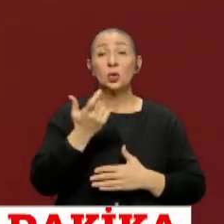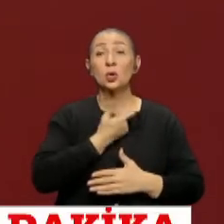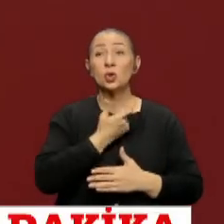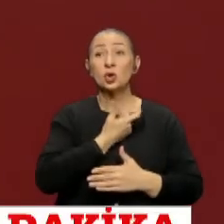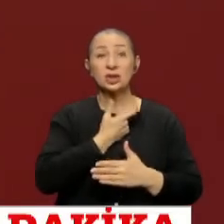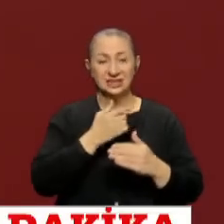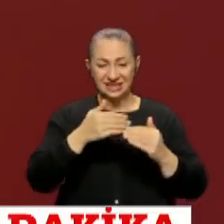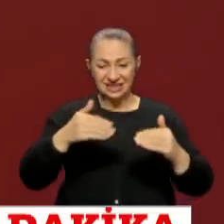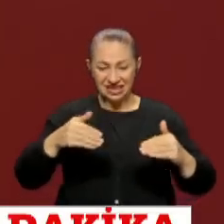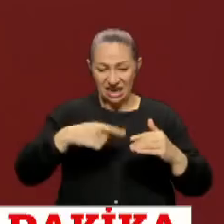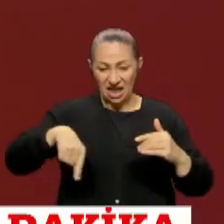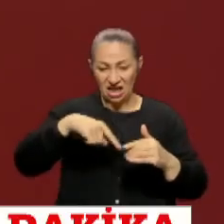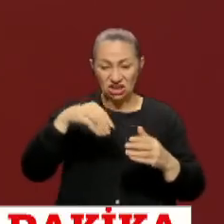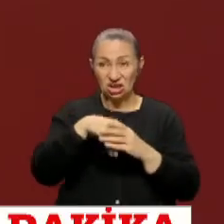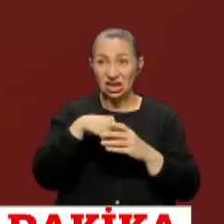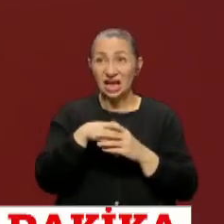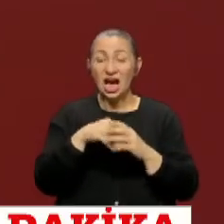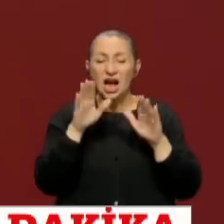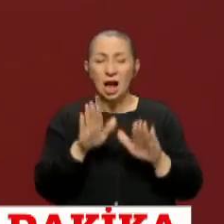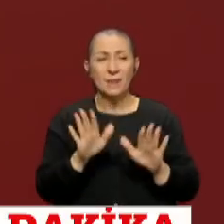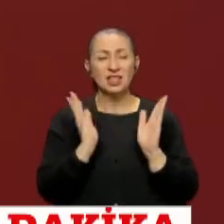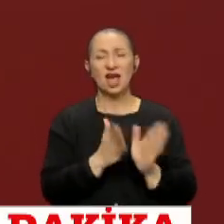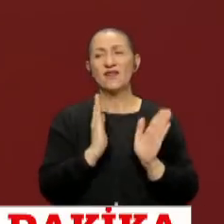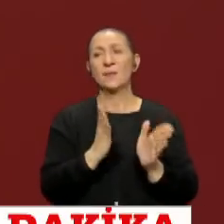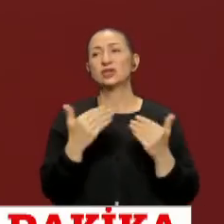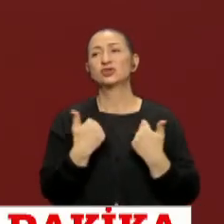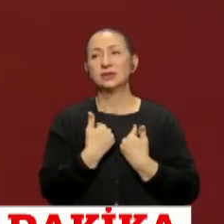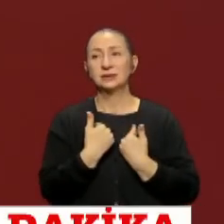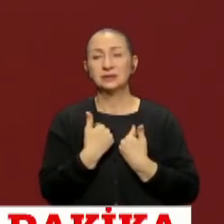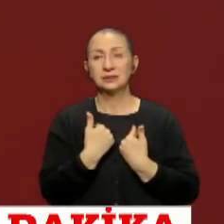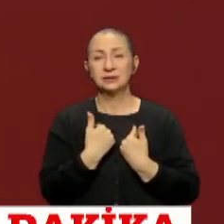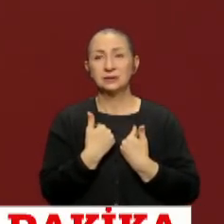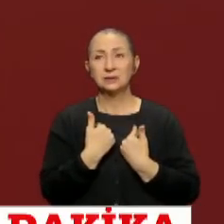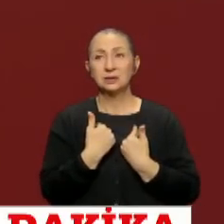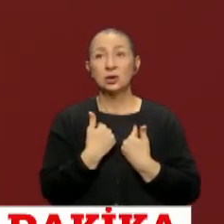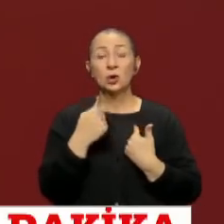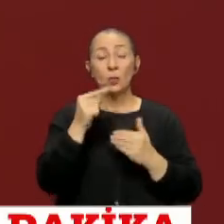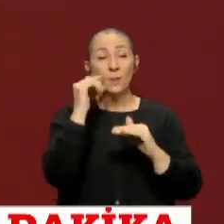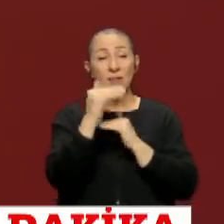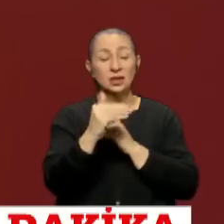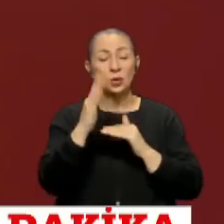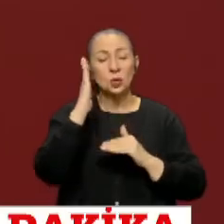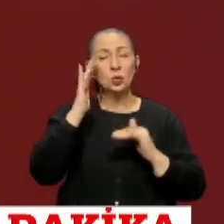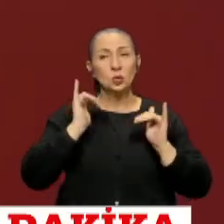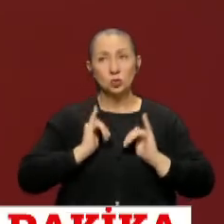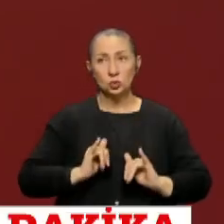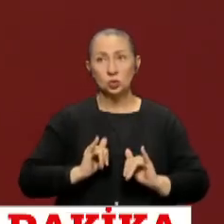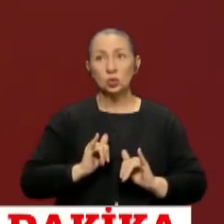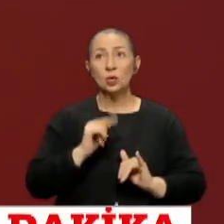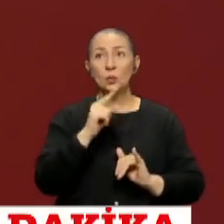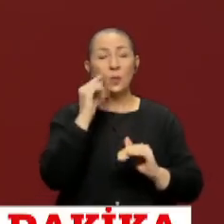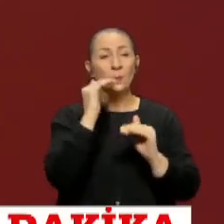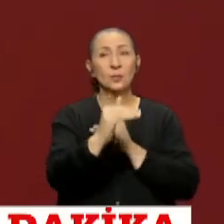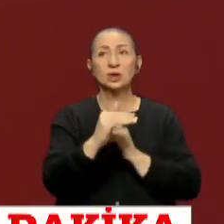Hukukun sınırları içerisinde kalmaya devam edeceğiz. Bu milletin huzuru,